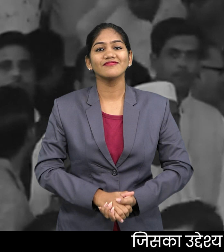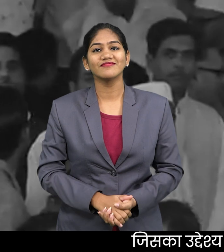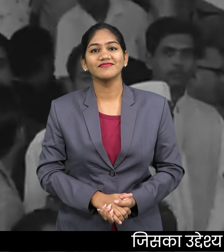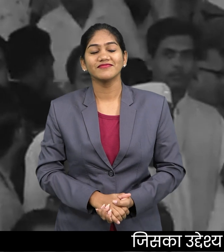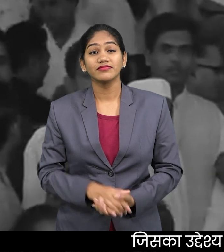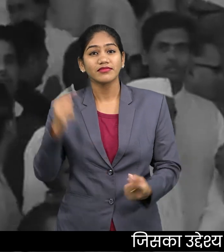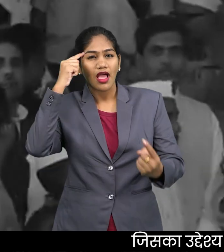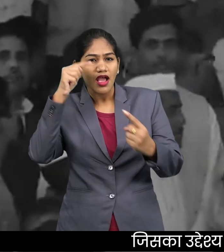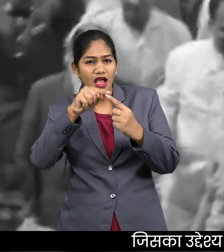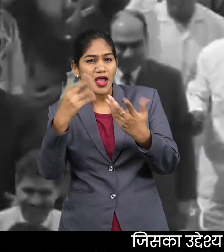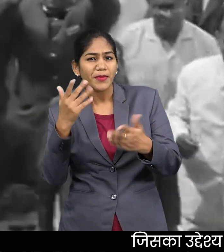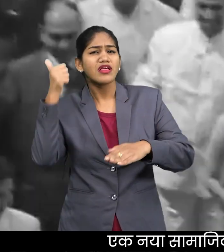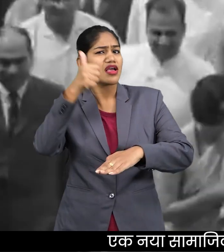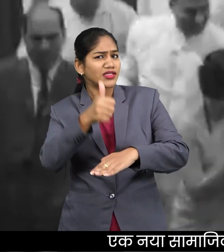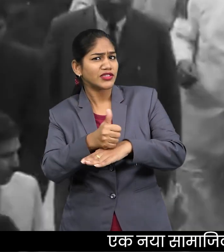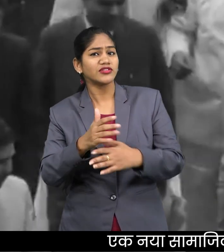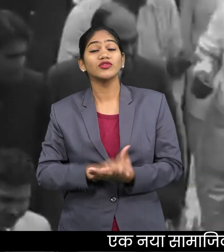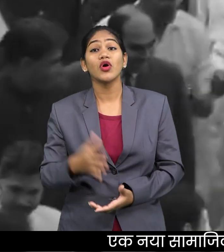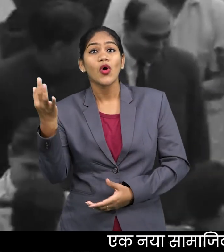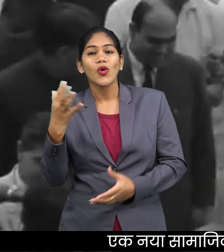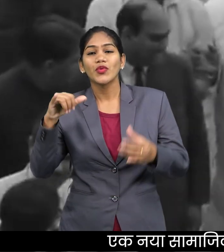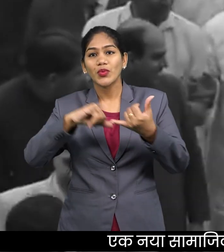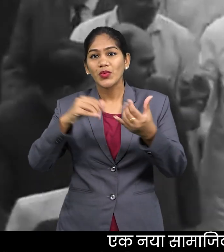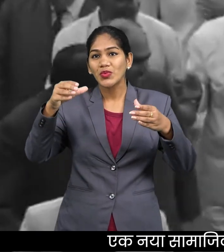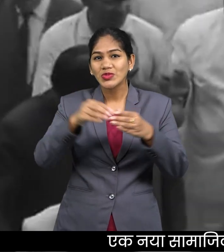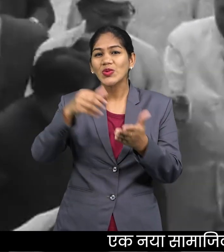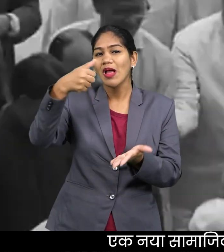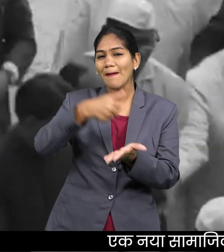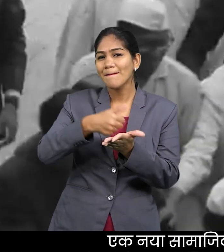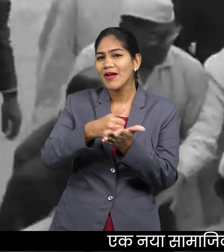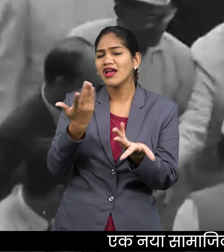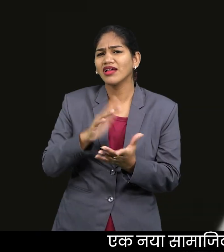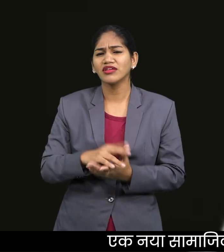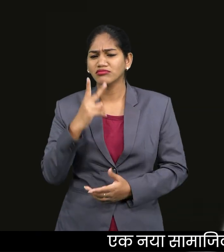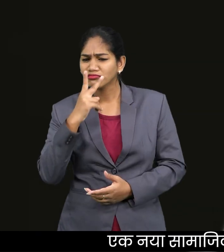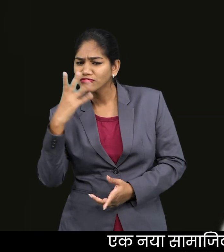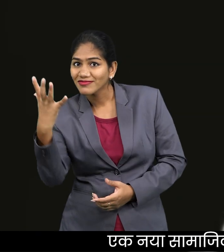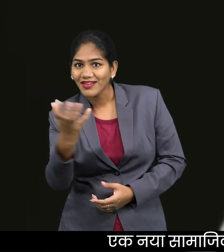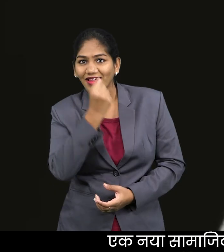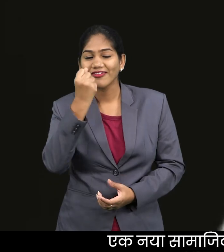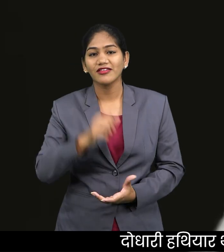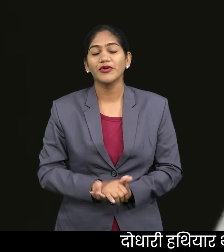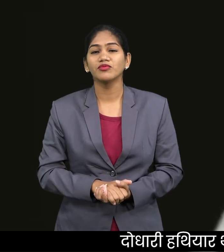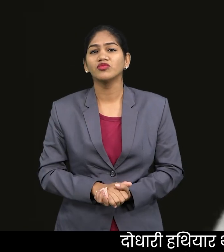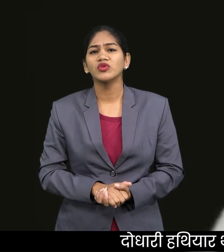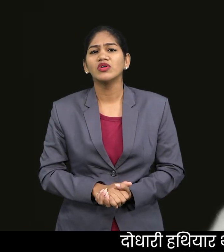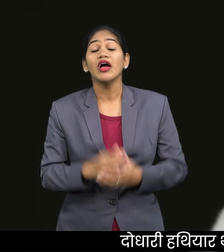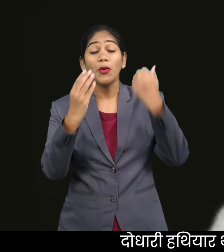की पहचान करके एक नया सामाजिक आधार स्थापित करना था। एक